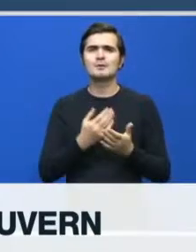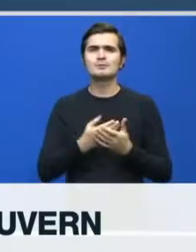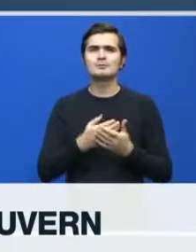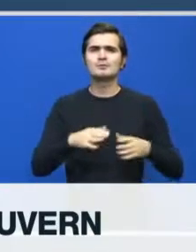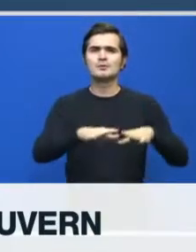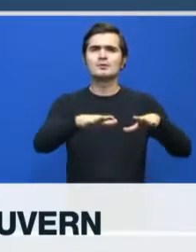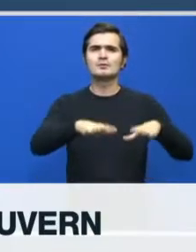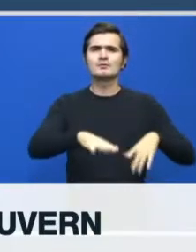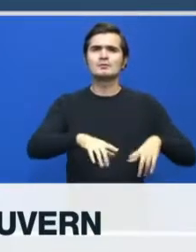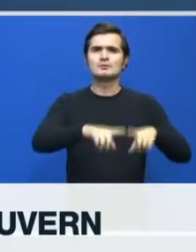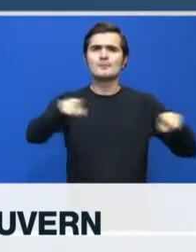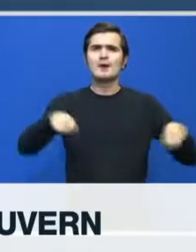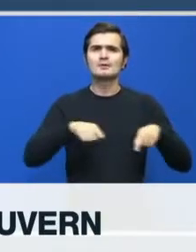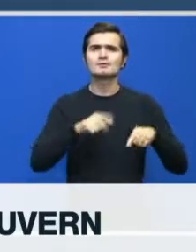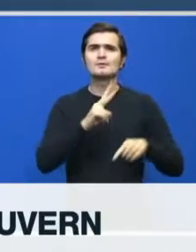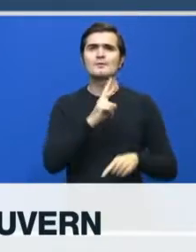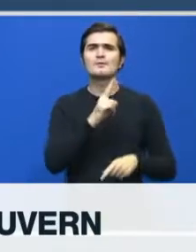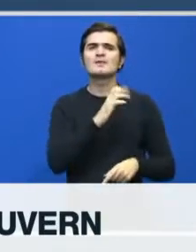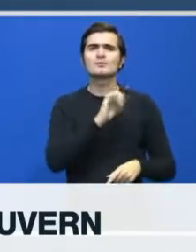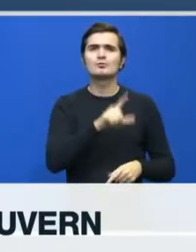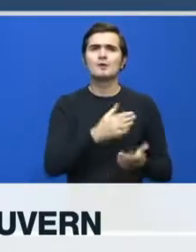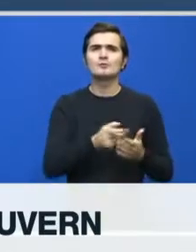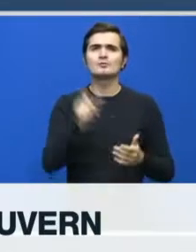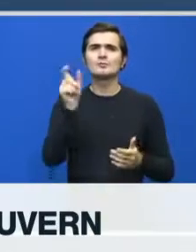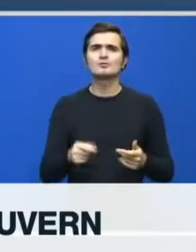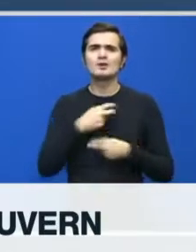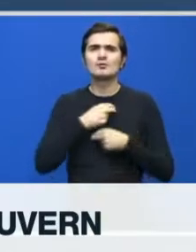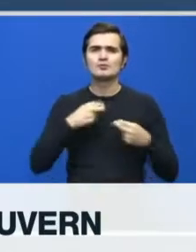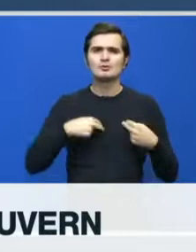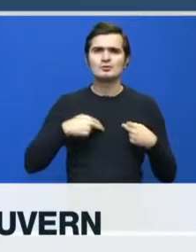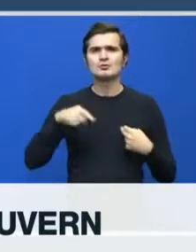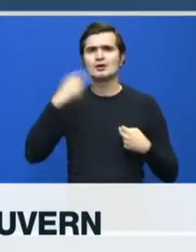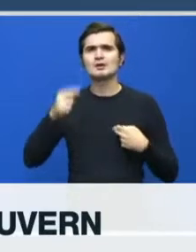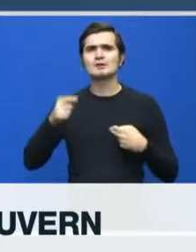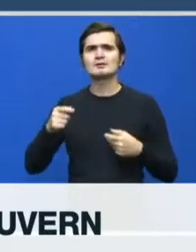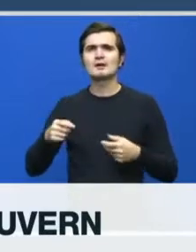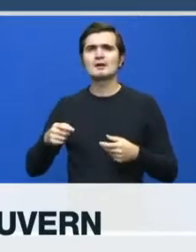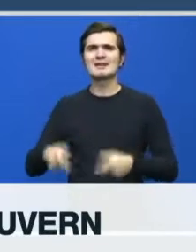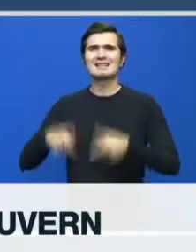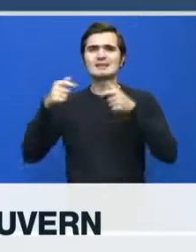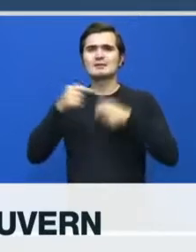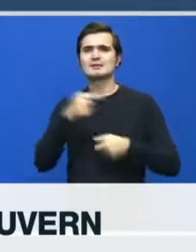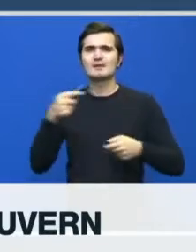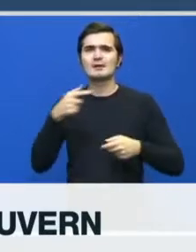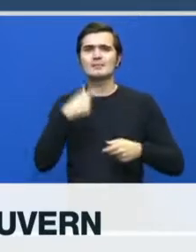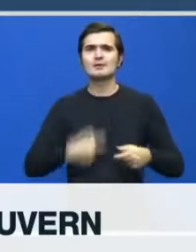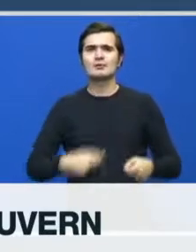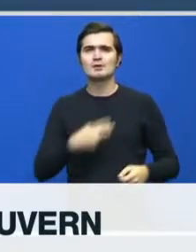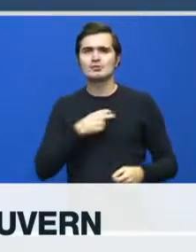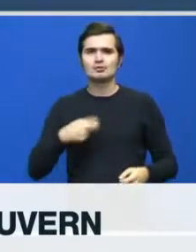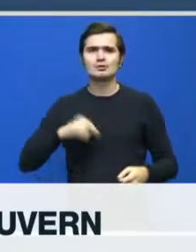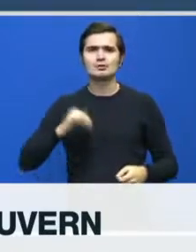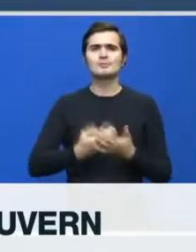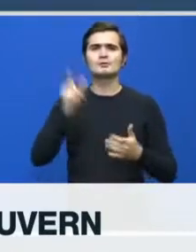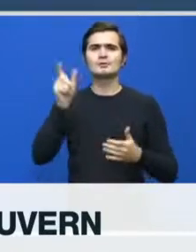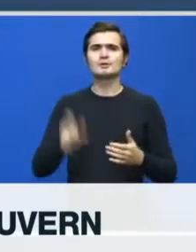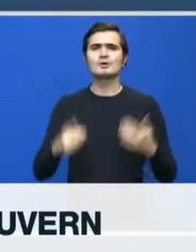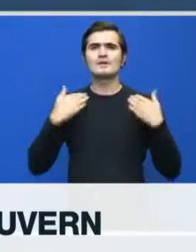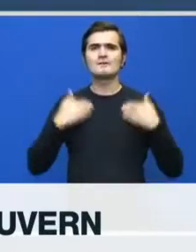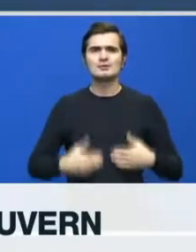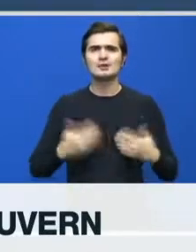persoanelor juridice, asocierilor și alte entități fără personalitate juridică, precum și a persoanelor fizice care